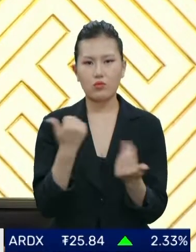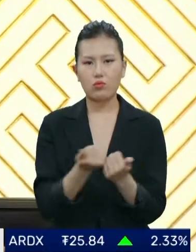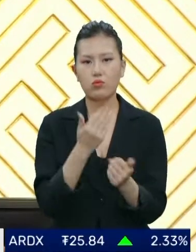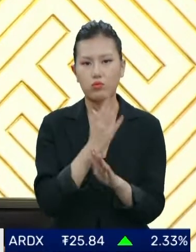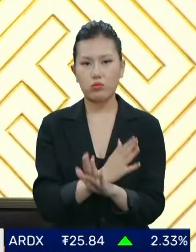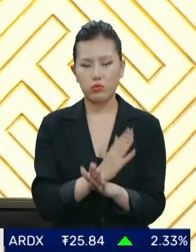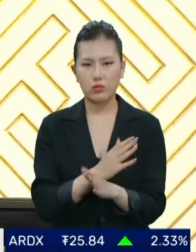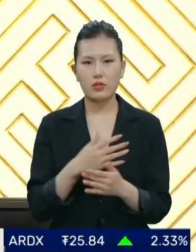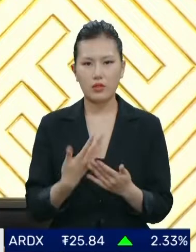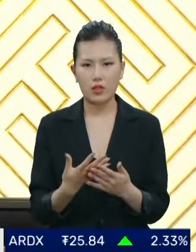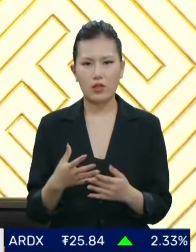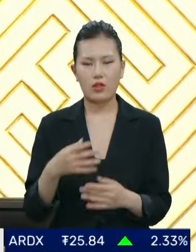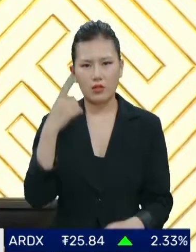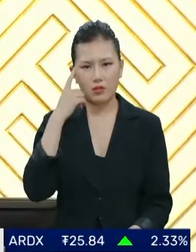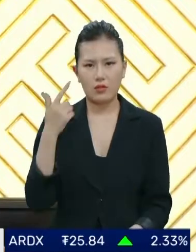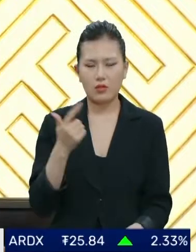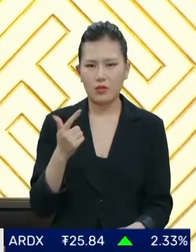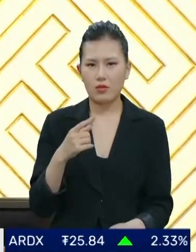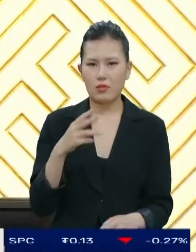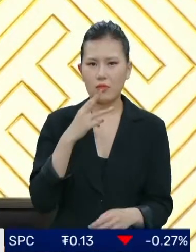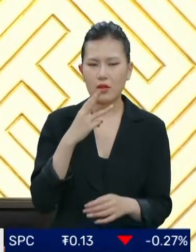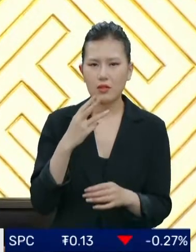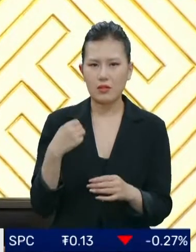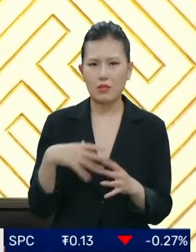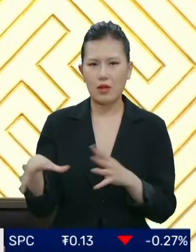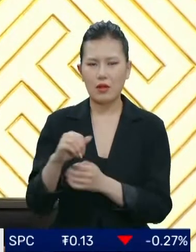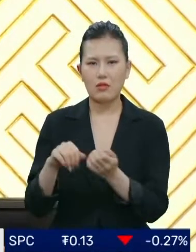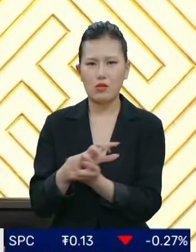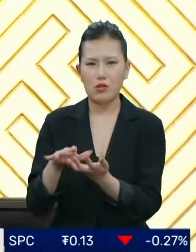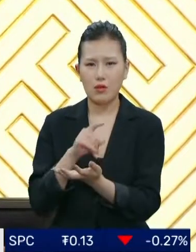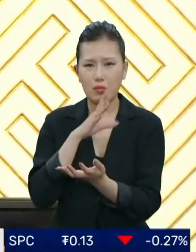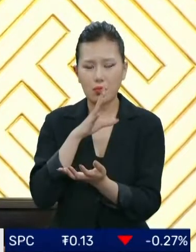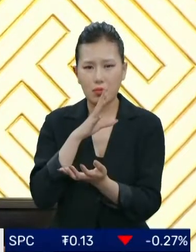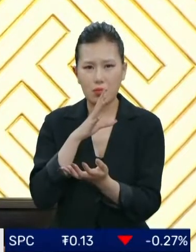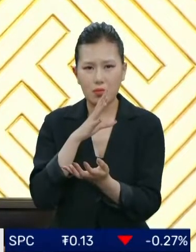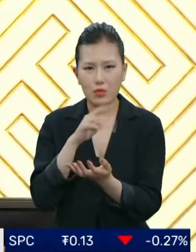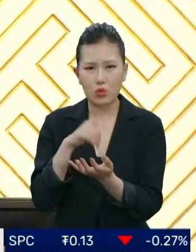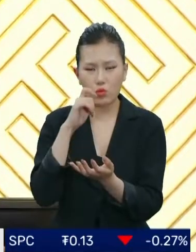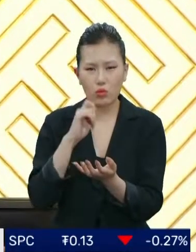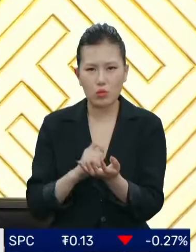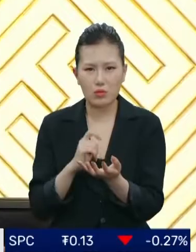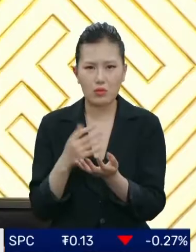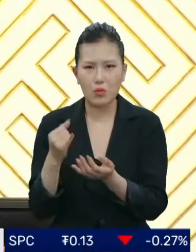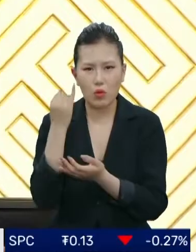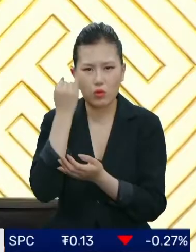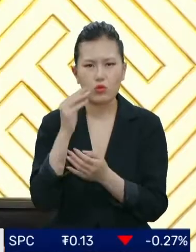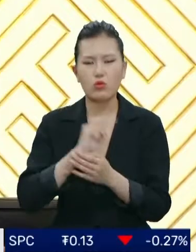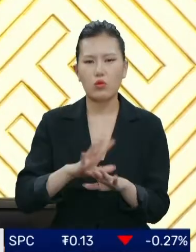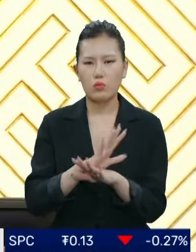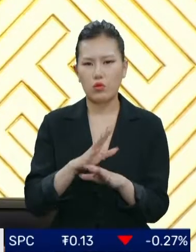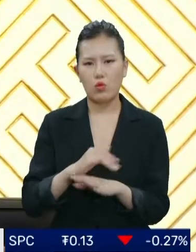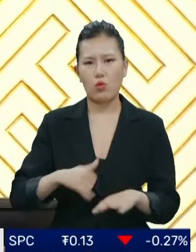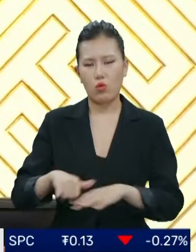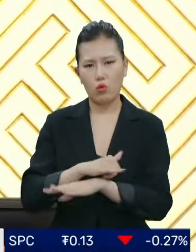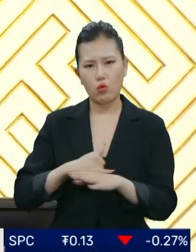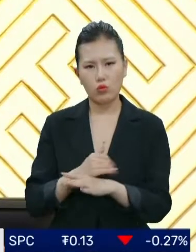учраас өвмүүлэх зорилго дүүгүлэх хүсэлт нь нотлгүй улс орныхоо том эрхшгийн төлөө гадаа дотоод бодлого дээрээ бид